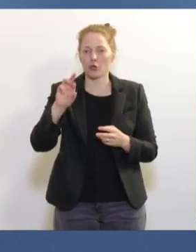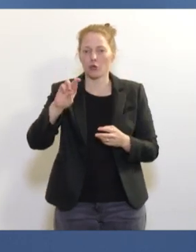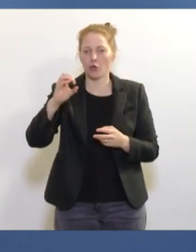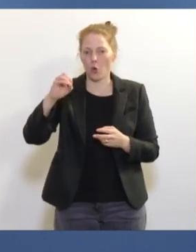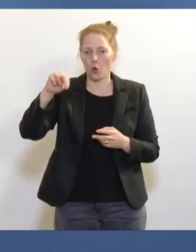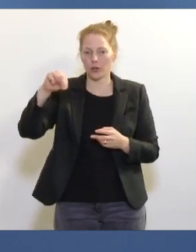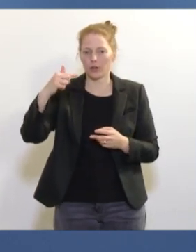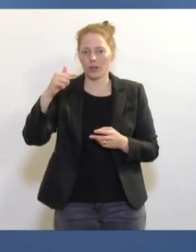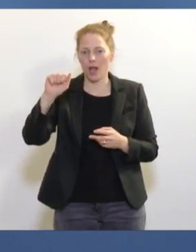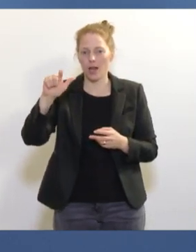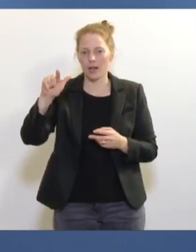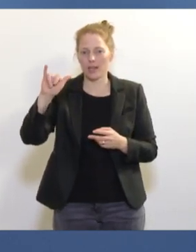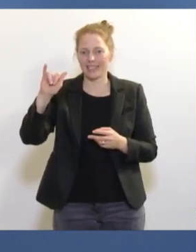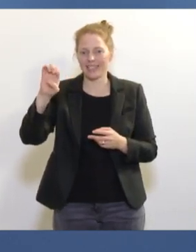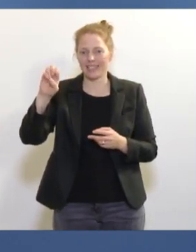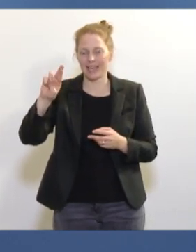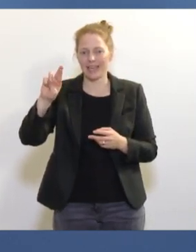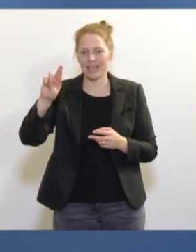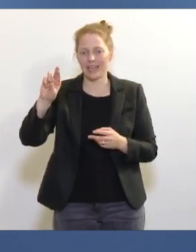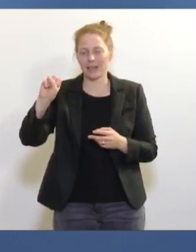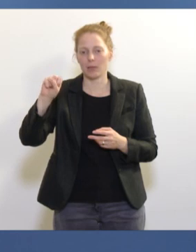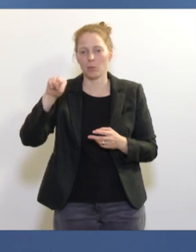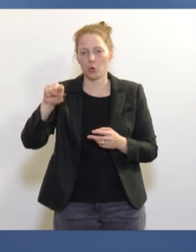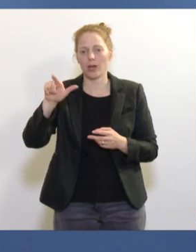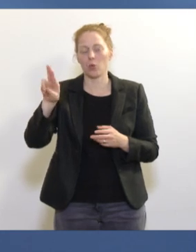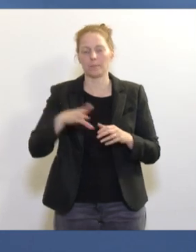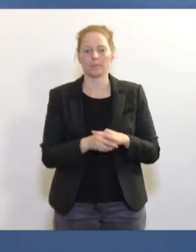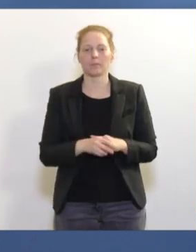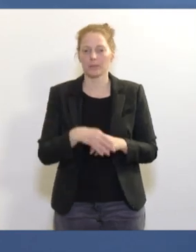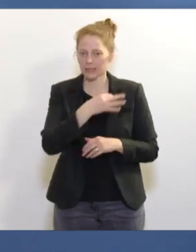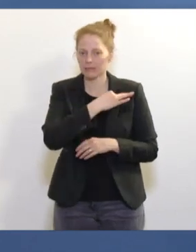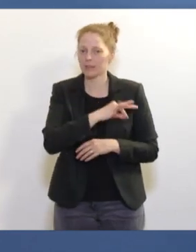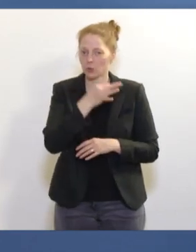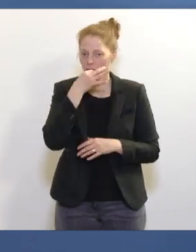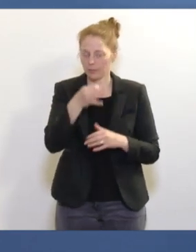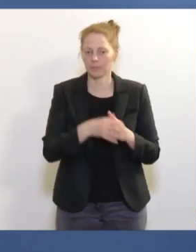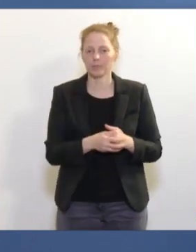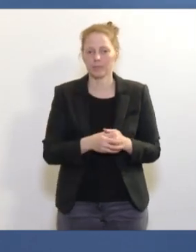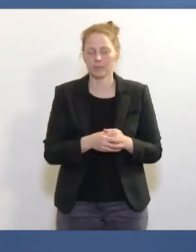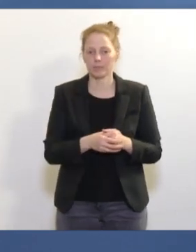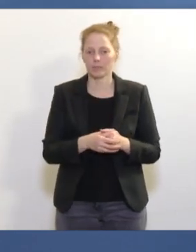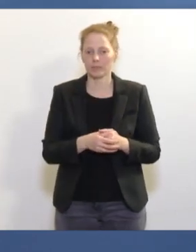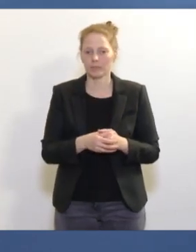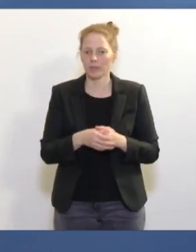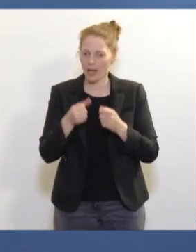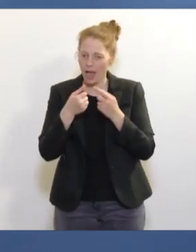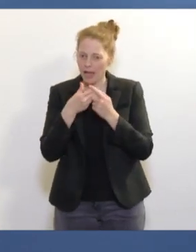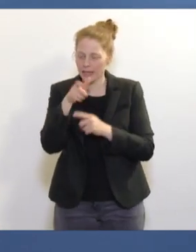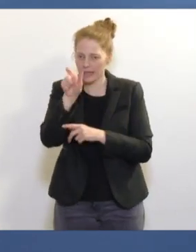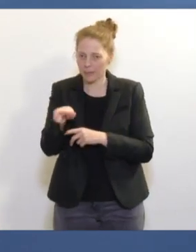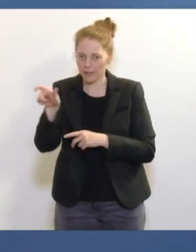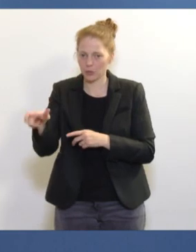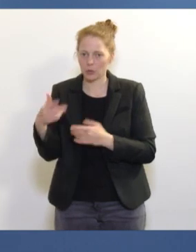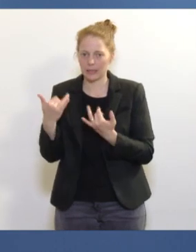Pratiques von den Entreprisen, je lese es auf Französisch 4. Certaines entreprises abusent du dispositif du chômage partiel pour